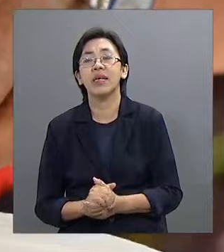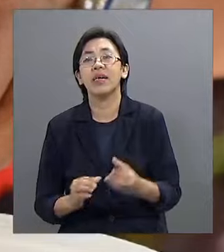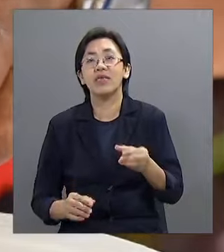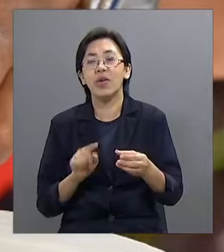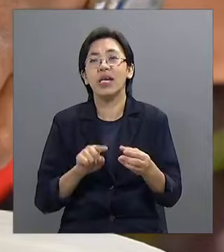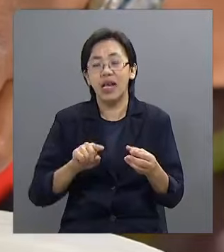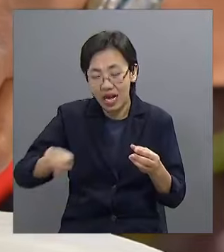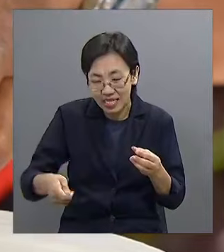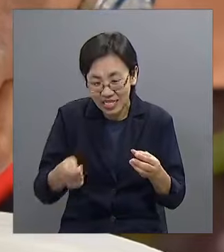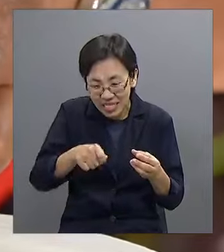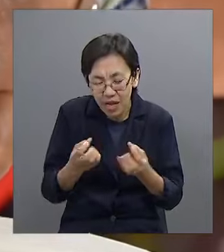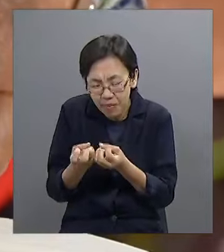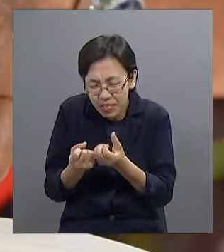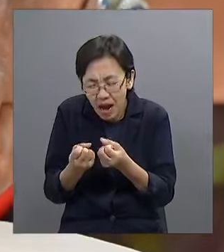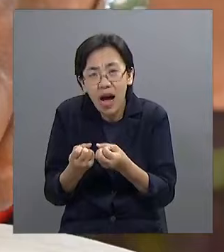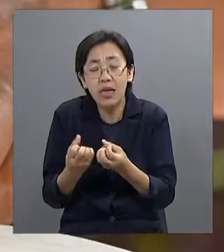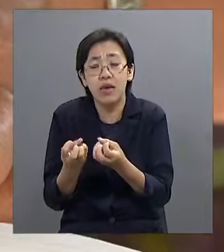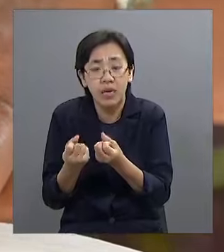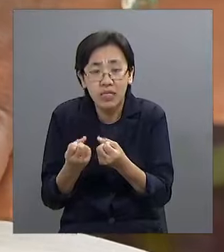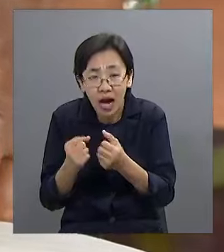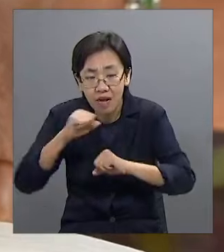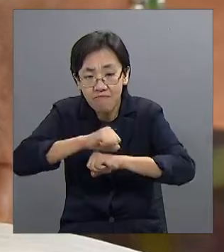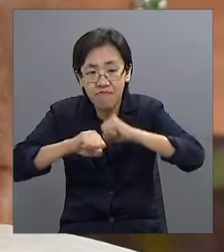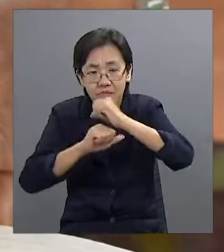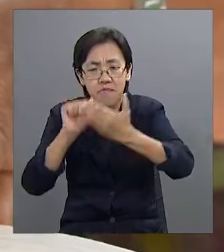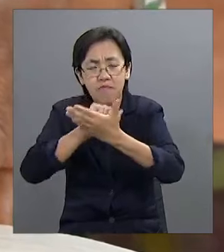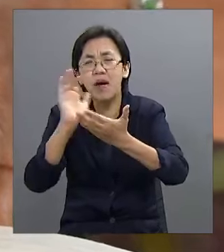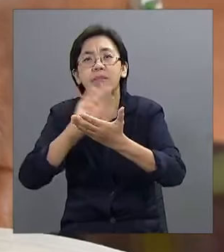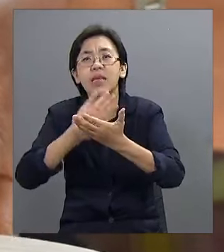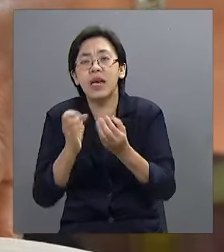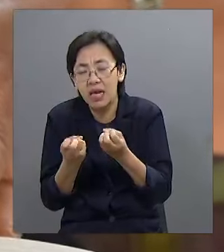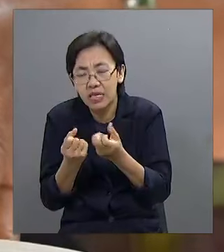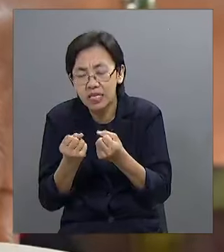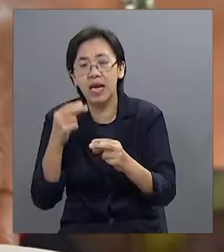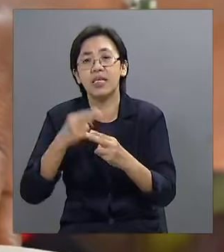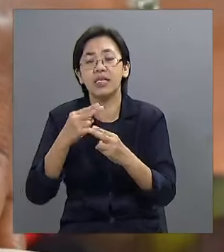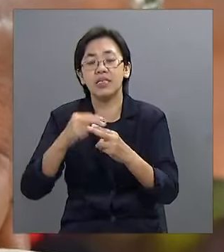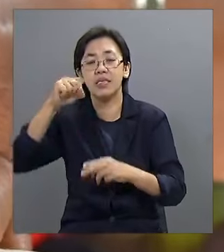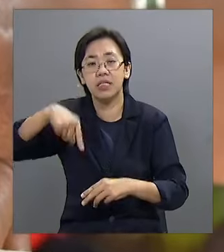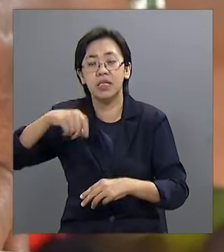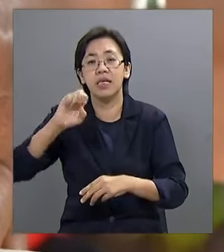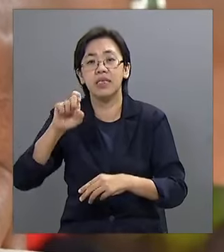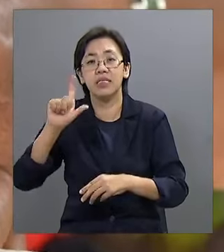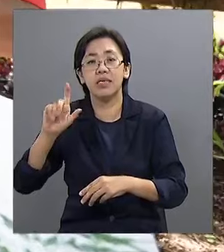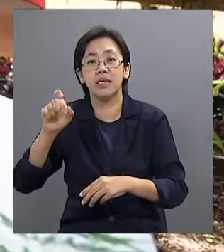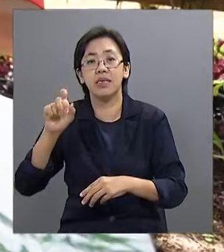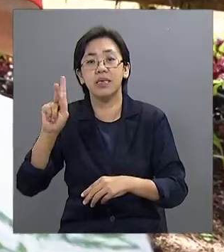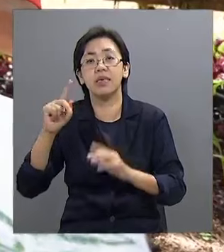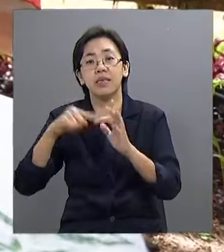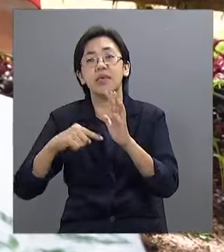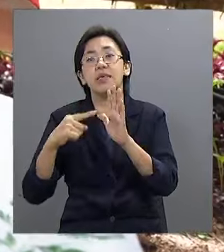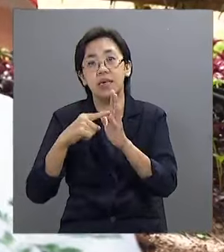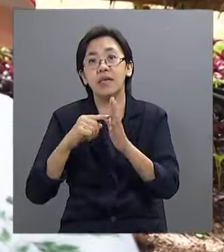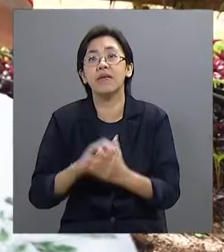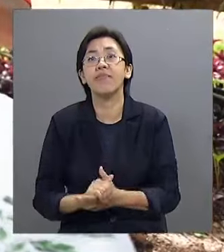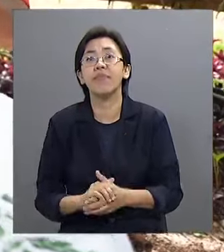าสตร์หรือเราจะเรียกว่าซิลิก้าทรายครับ ซิลิก้าทรายอันนี้คือหัวใจสำคัญในการทำสตาร์ทเลยคุณผู้ชม ก็คือใส่ทรายล